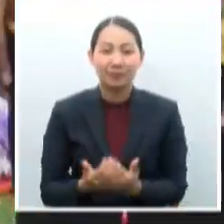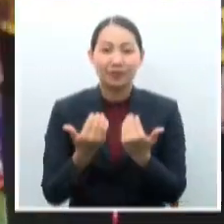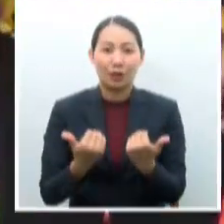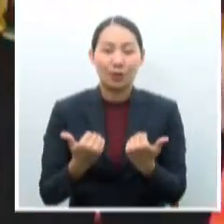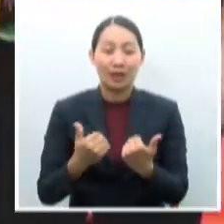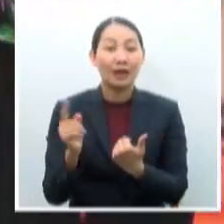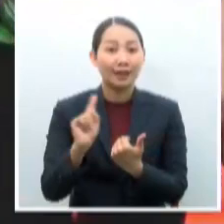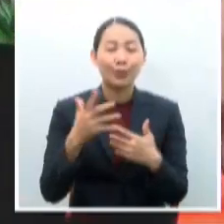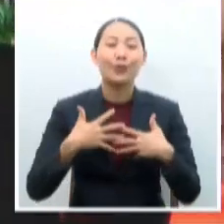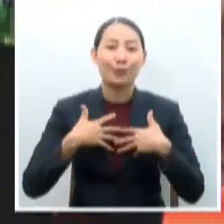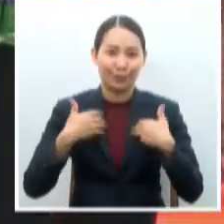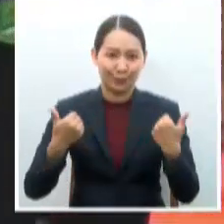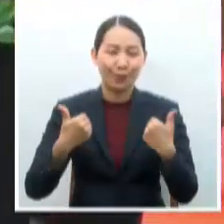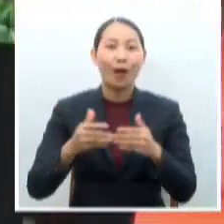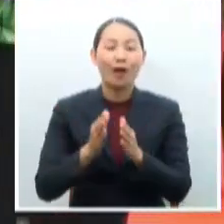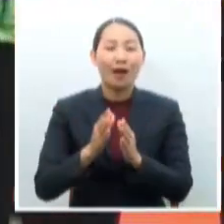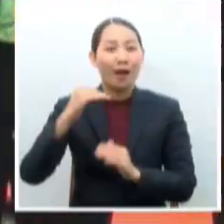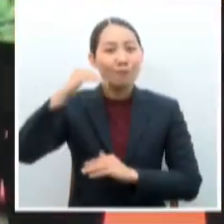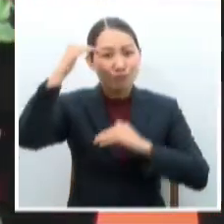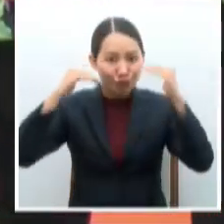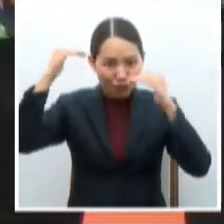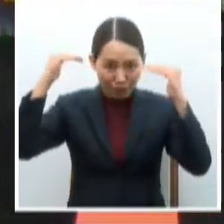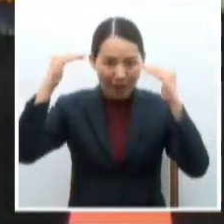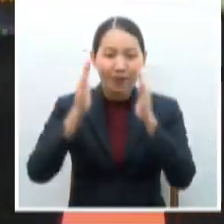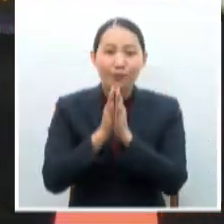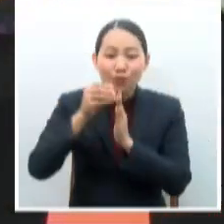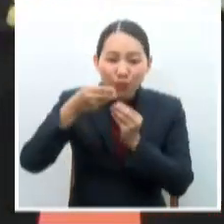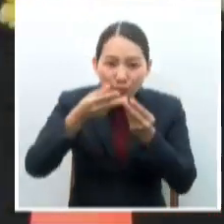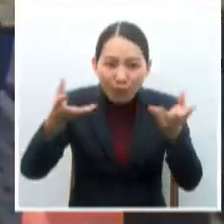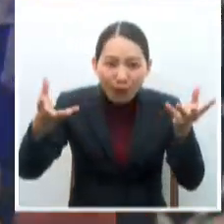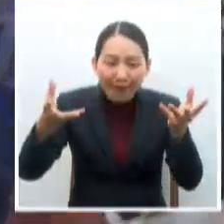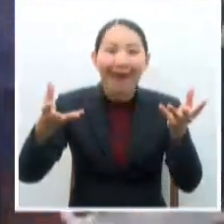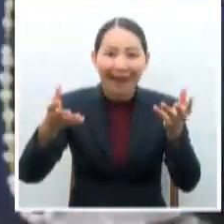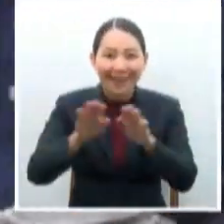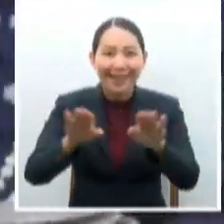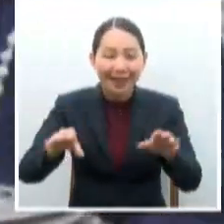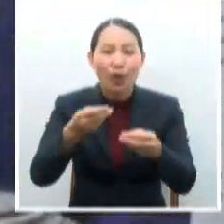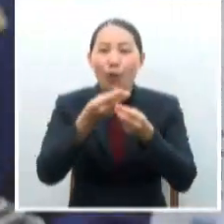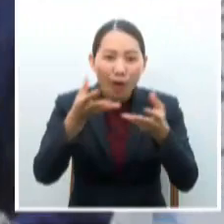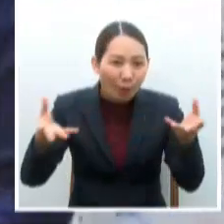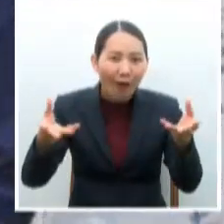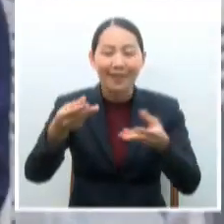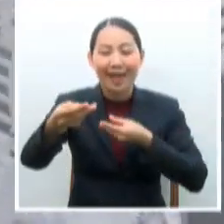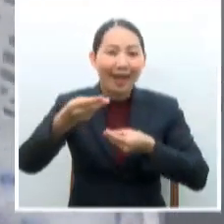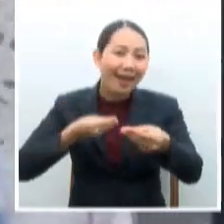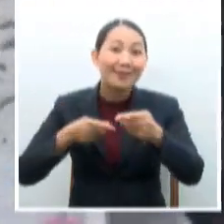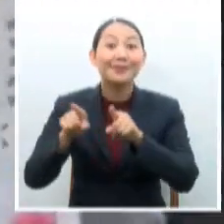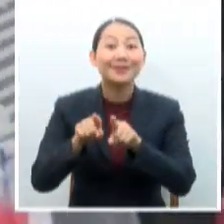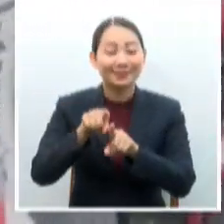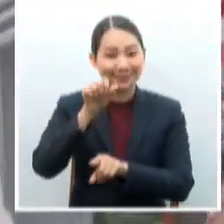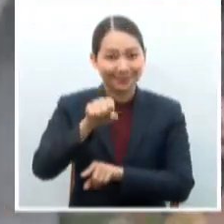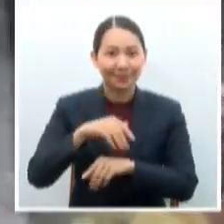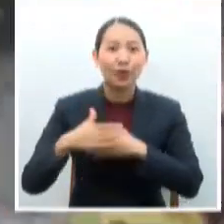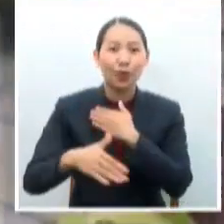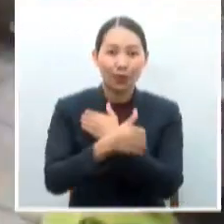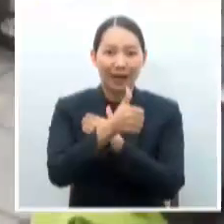ใหญ่ได้รับพรจากพวกเราและพวกเราได้รับพรจากผู้ใหญ่กลับไปเช่นเดียวกันในโอกาสเป็นมงคลนี้ผม